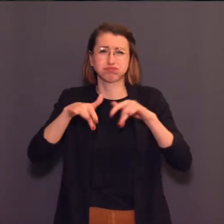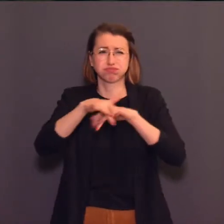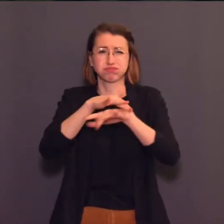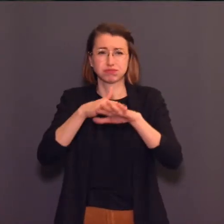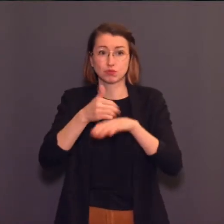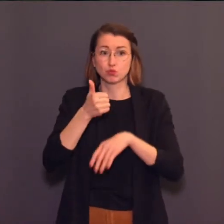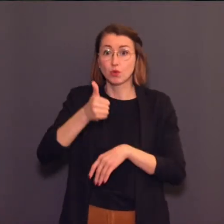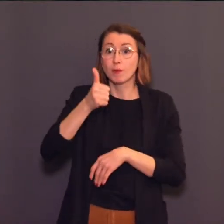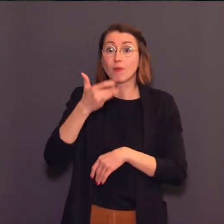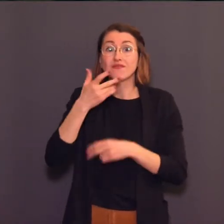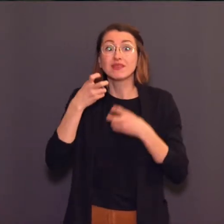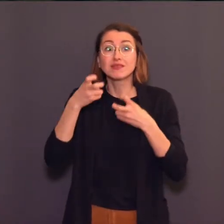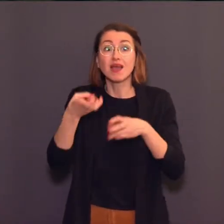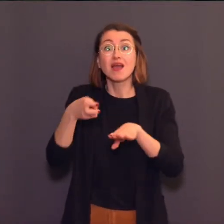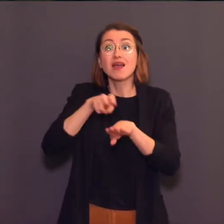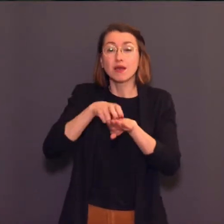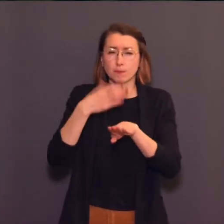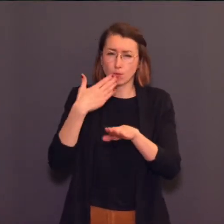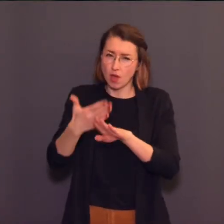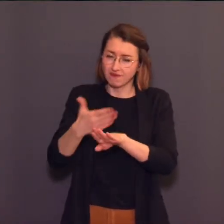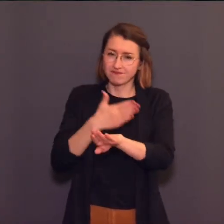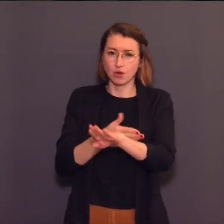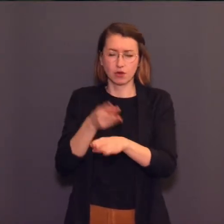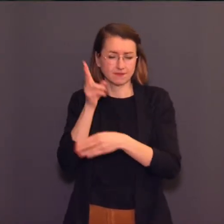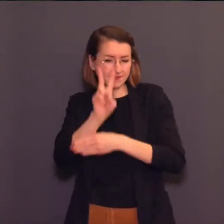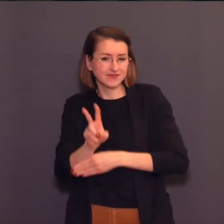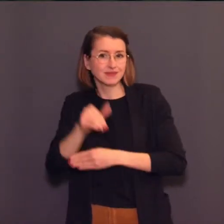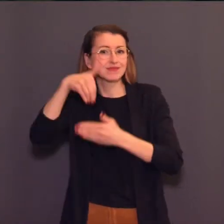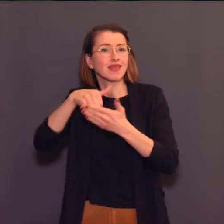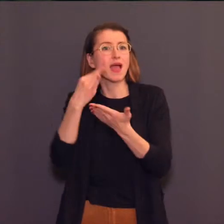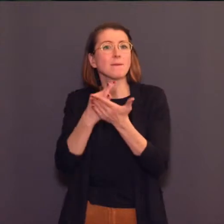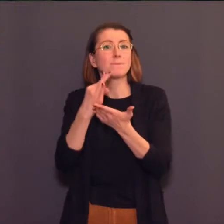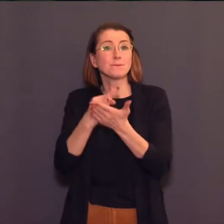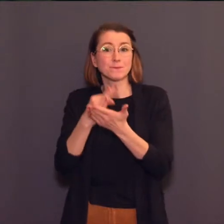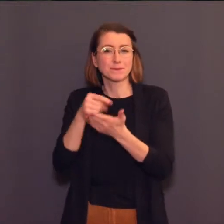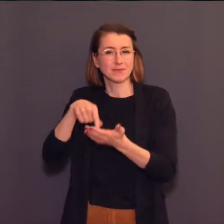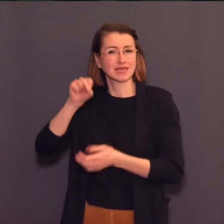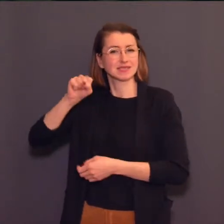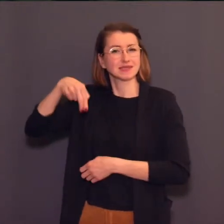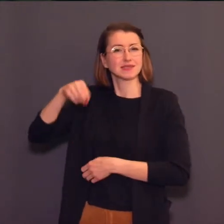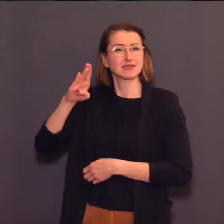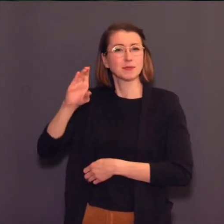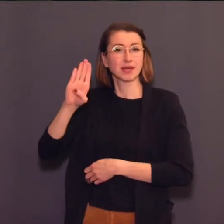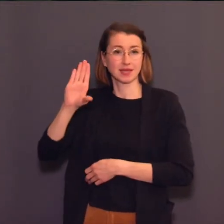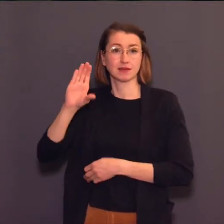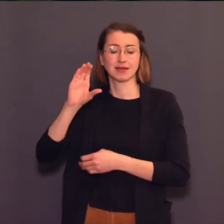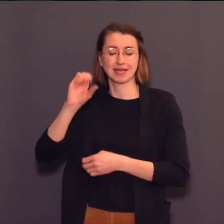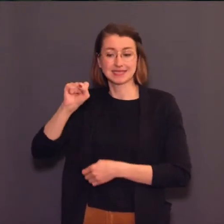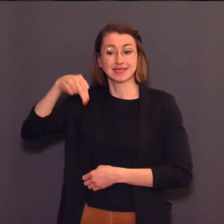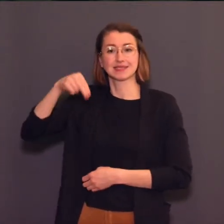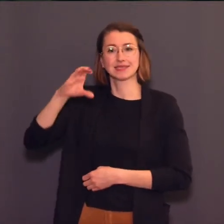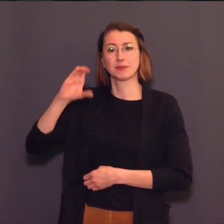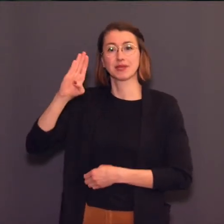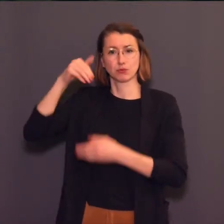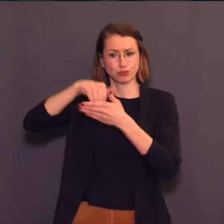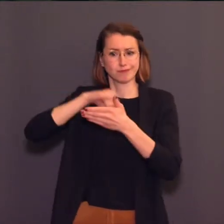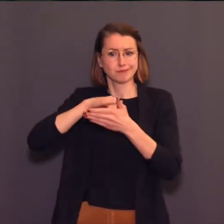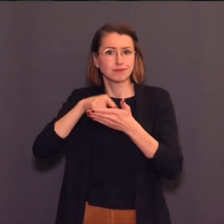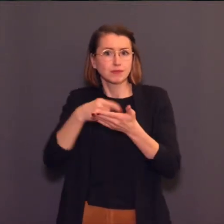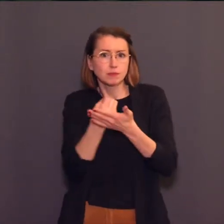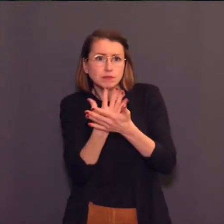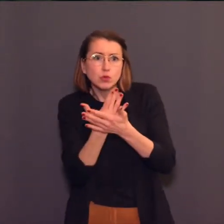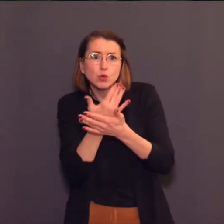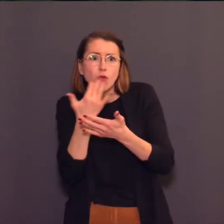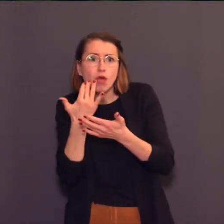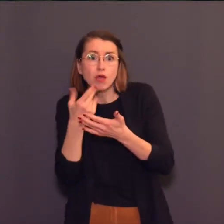l'application mobile de la SNCB qui permet de voir quand est-ce que les trains sont les plus fréquentés. Si le train est indiqué en orange